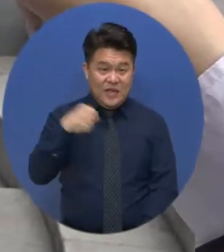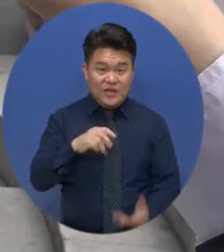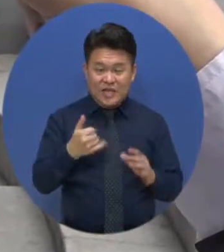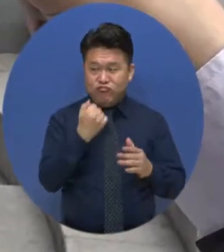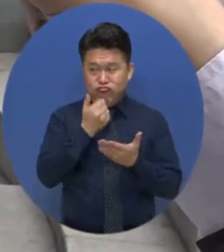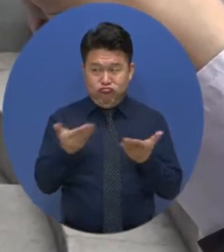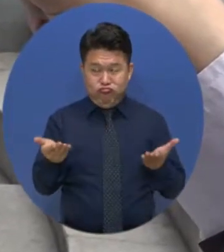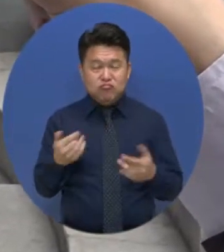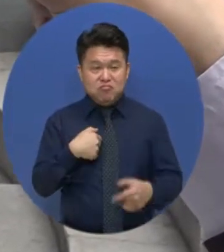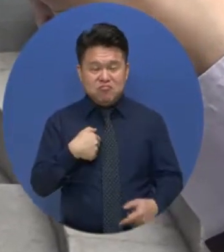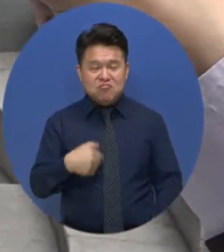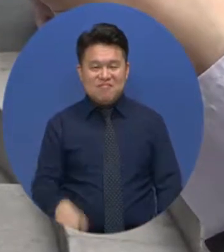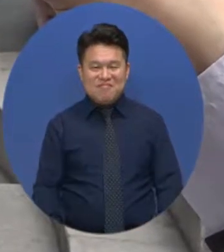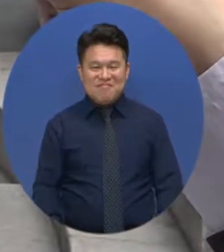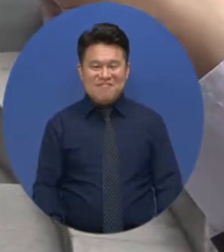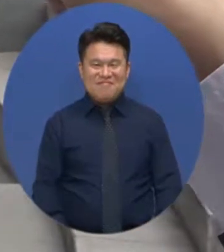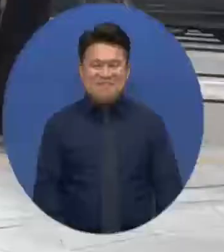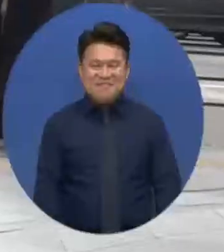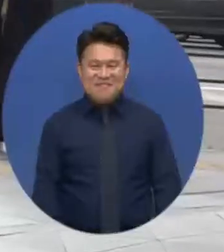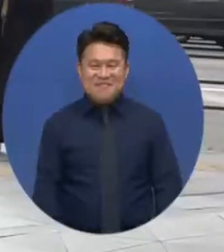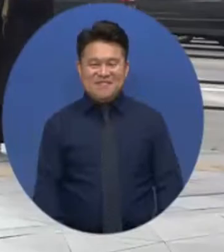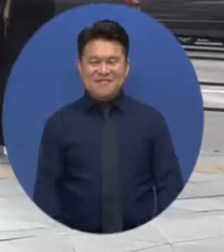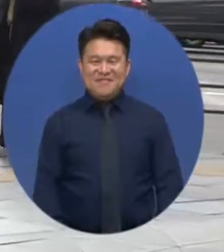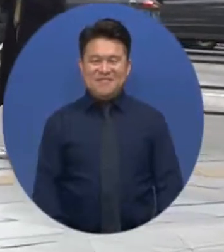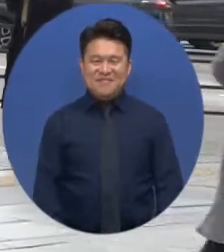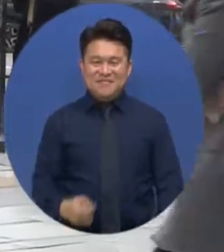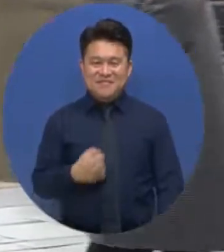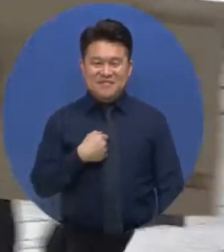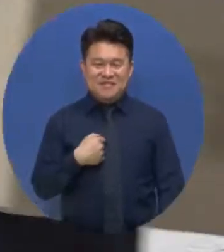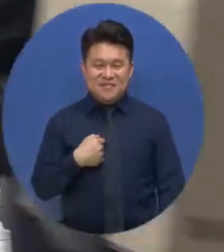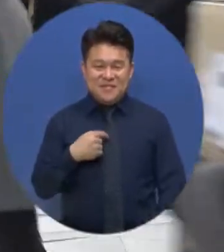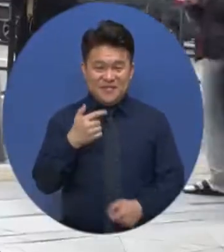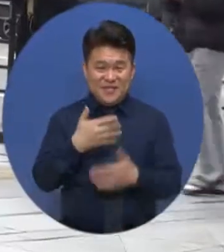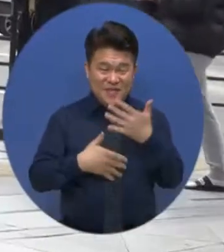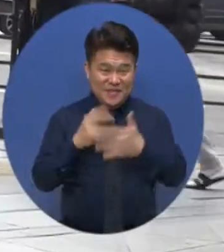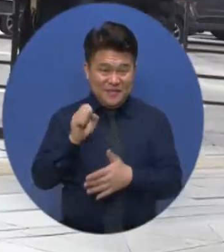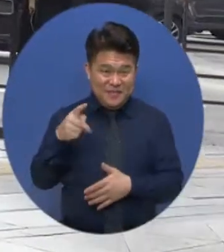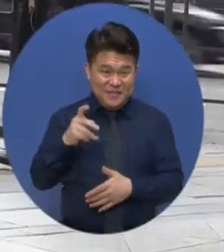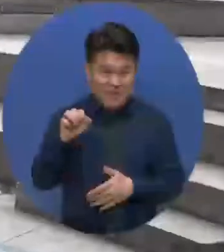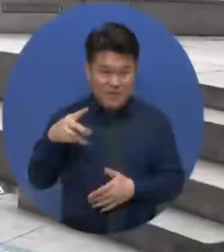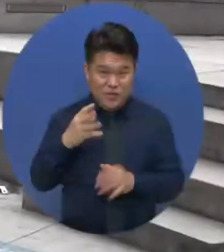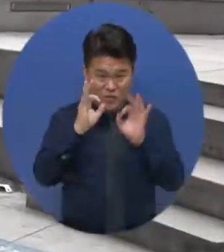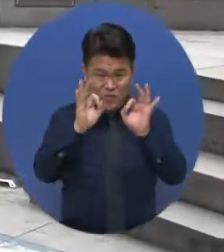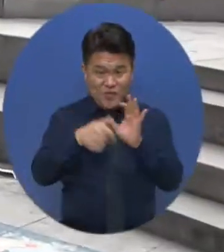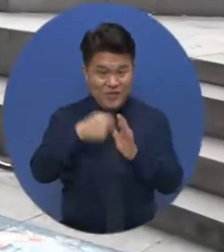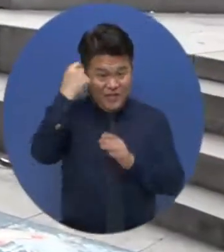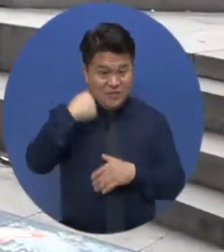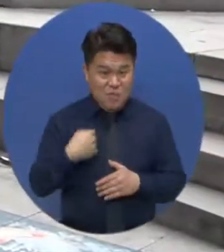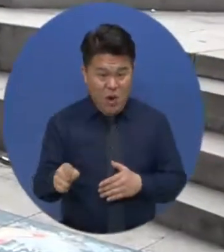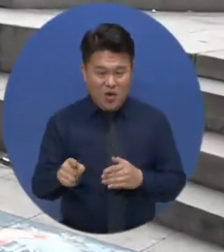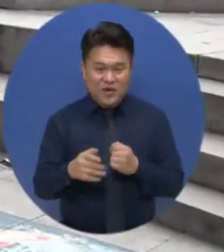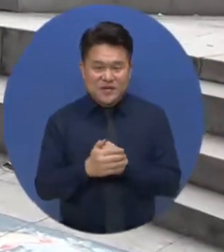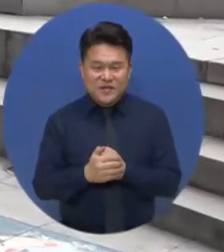가지고 사람들을 웃기는 거예요. 제가 영화 마라톤을 보면서 그런 생각을 했거든요.